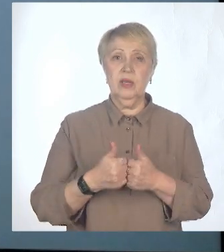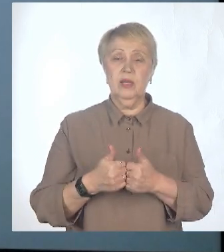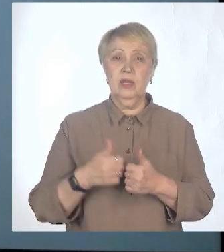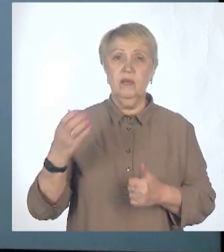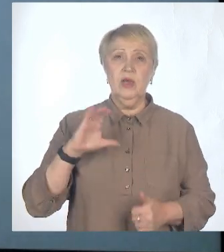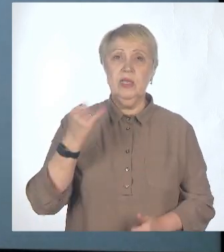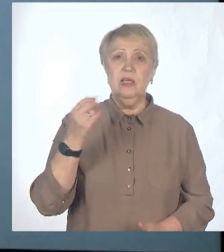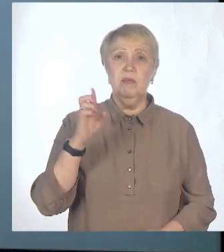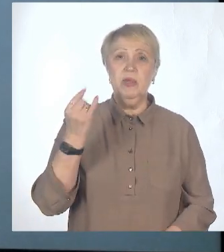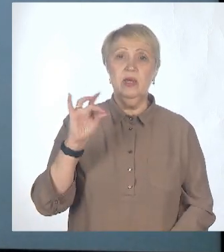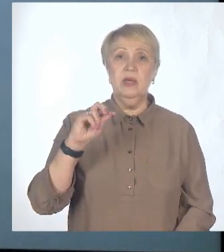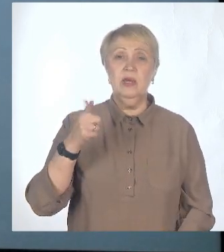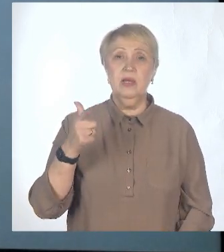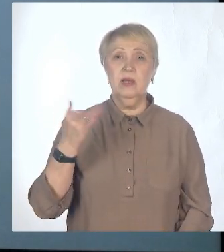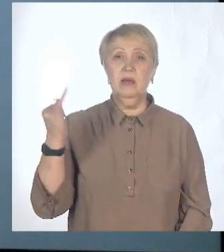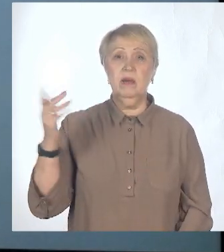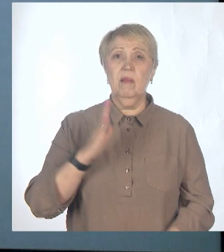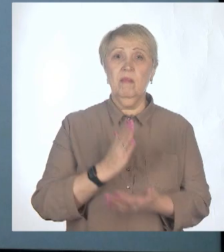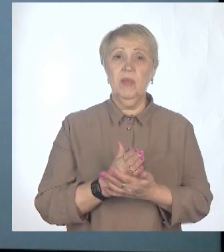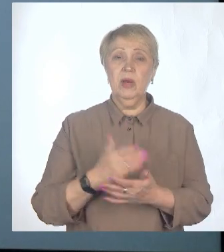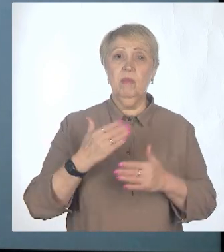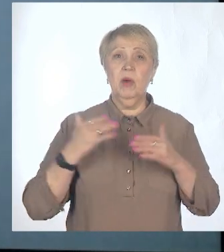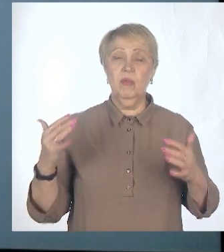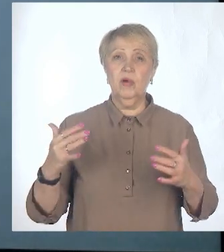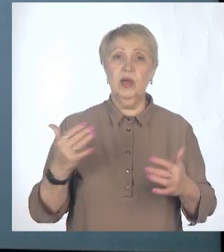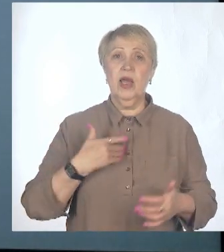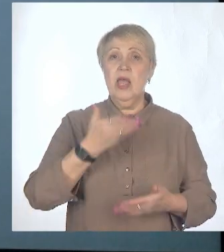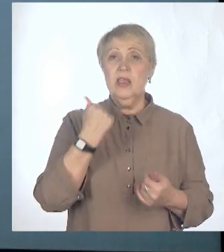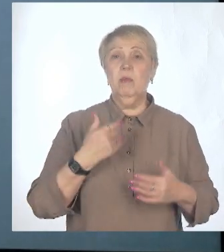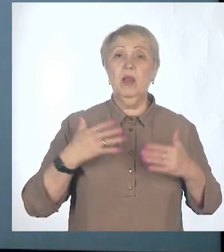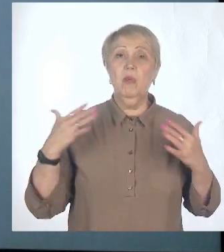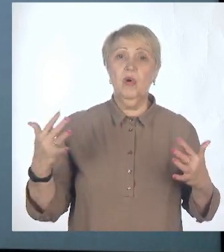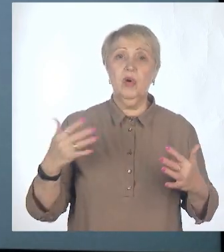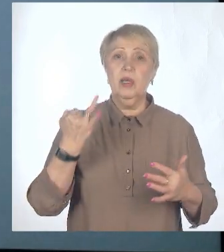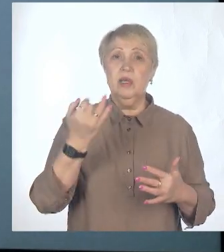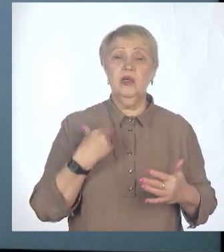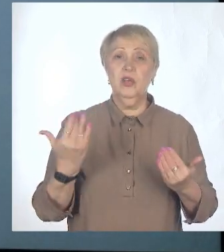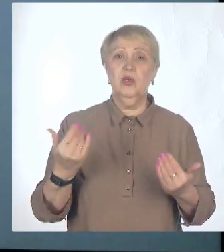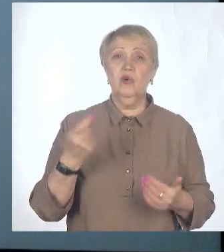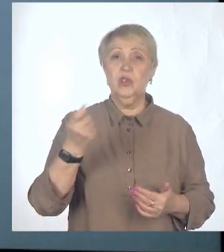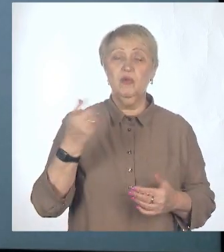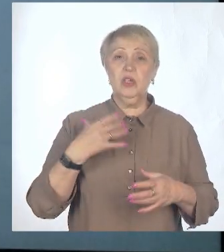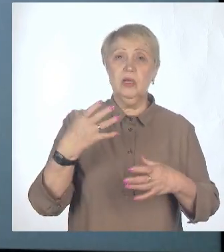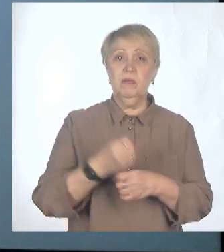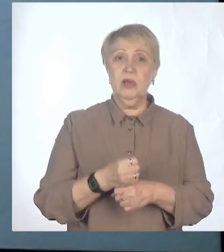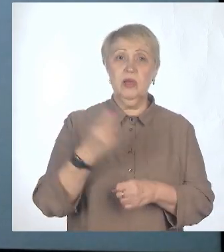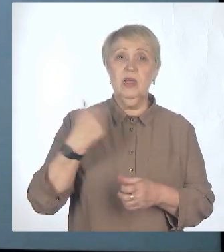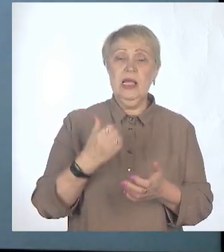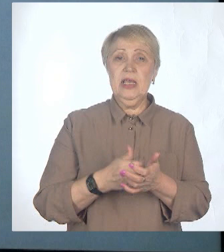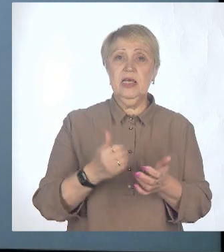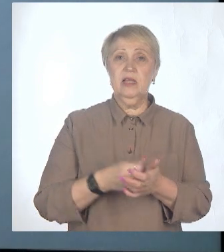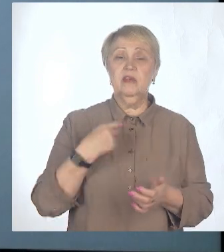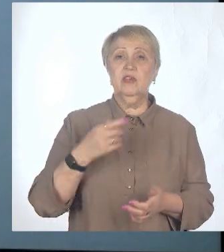тоже побольше. И их не было много, их чуть-чуть сократилось, но и их недостаточно было для тех,